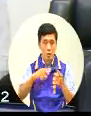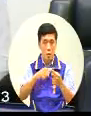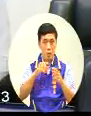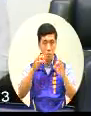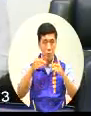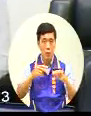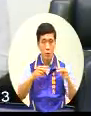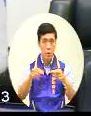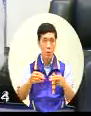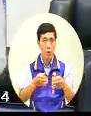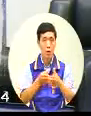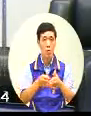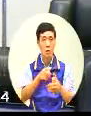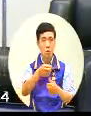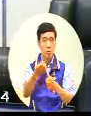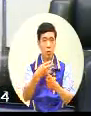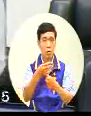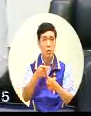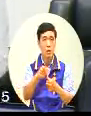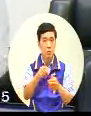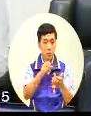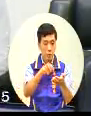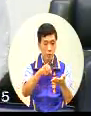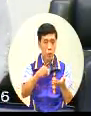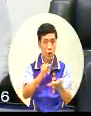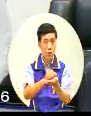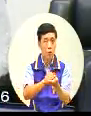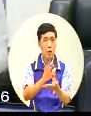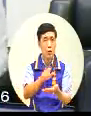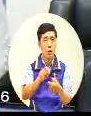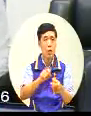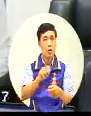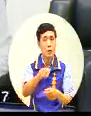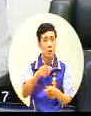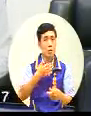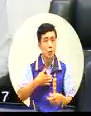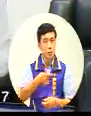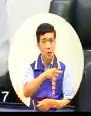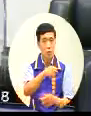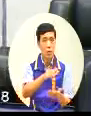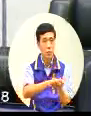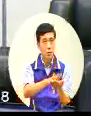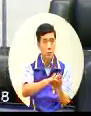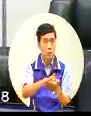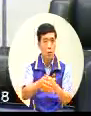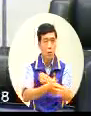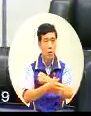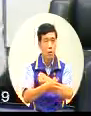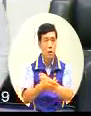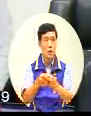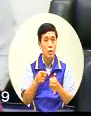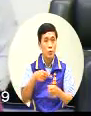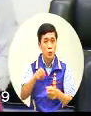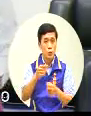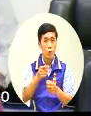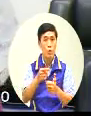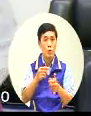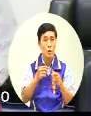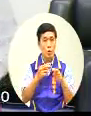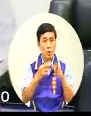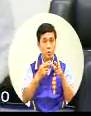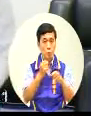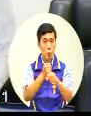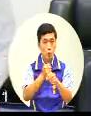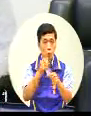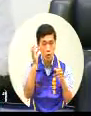然我知道你们跟我讲说简章里面有写，可是你要知道清洁队员他们在应征的时候，没人一个在读的啦。他们只知